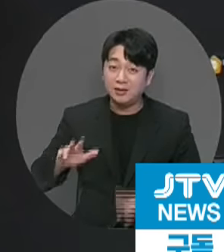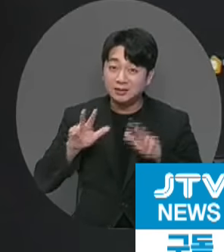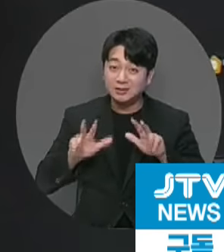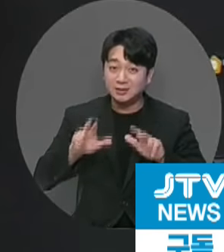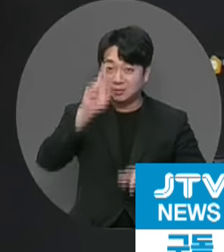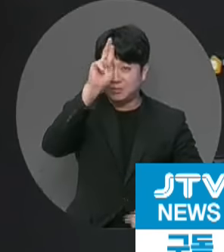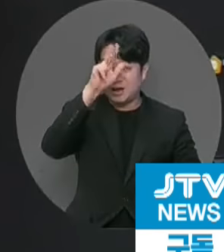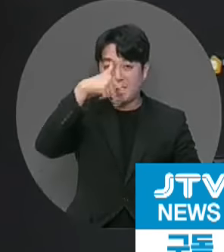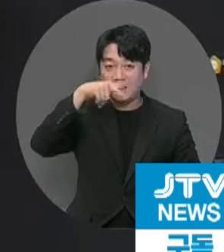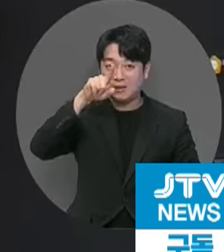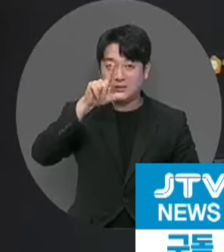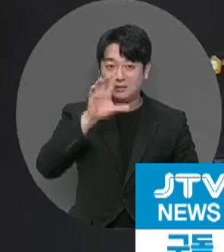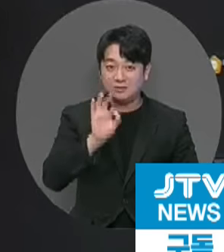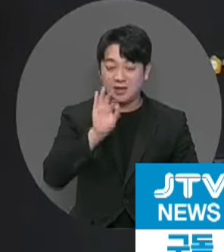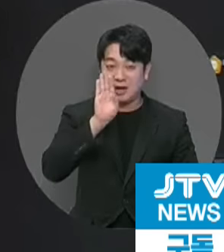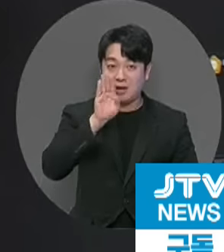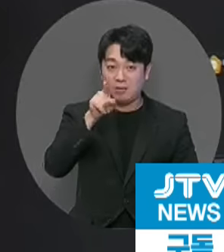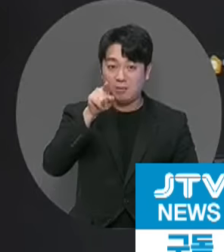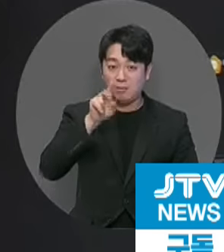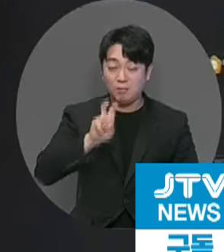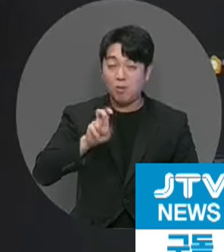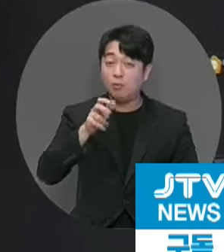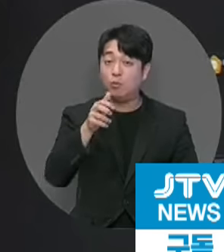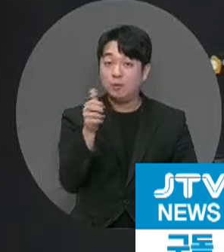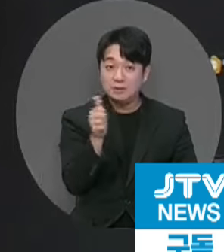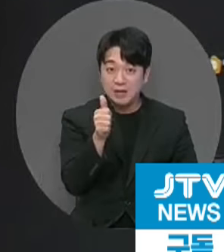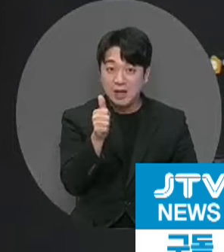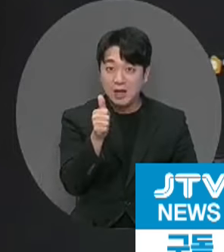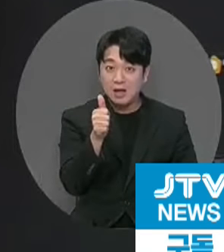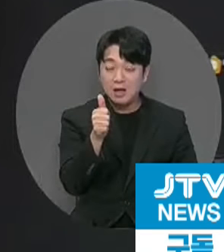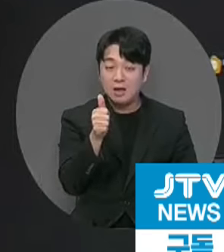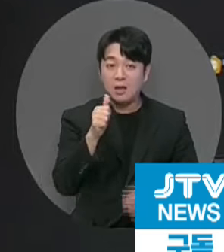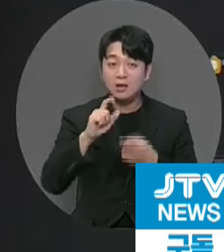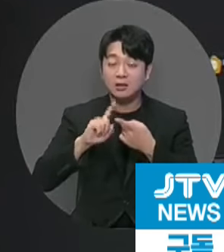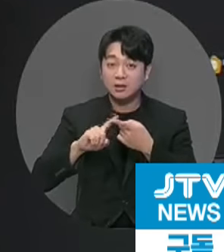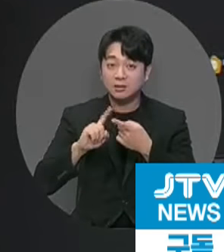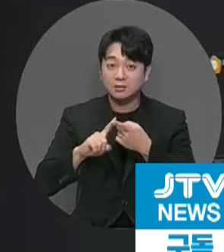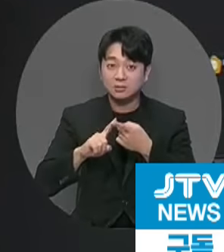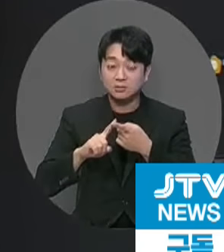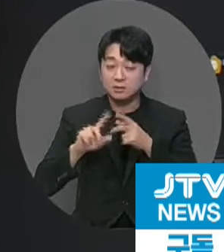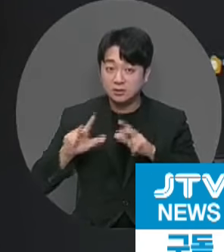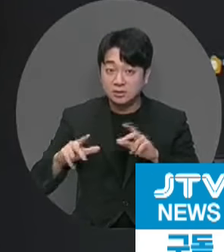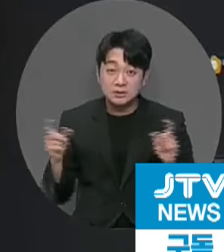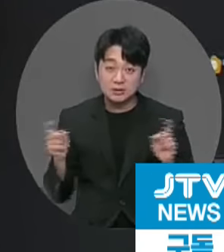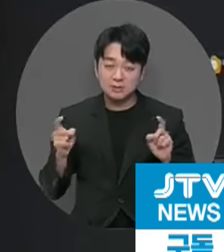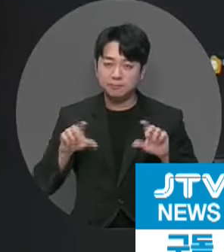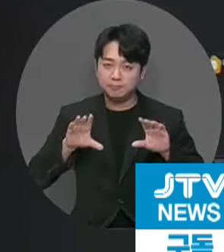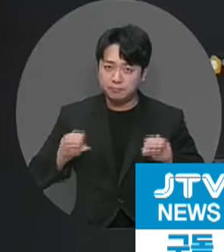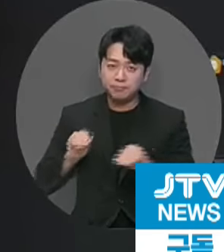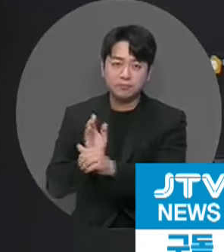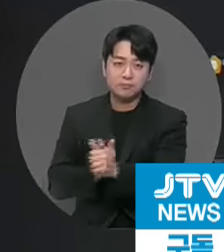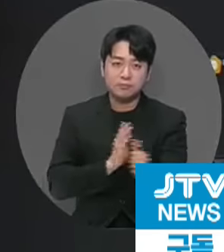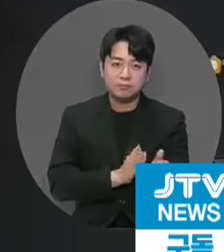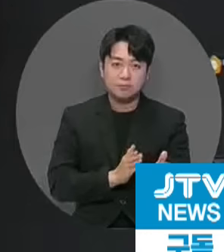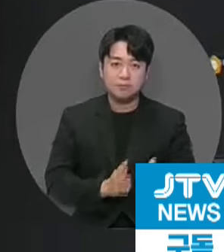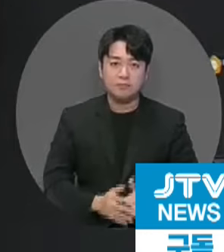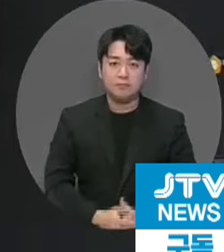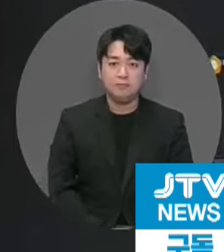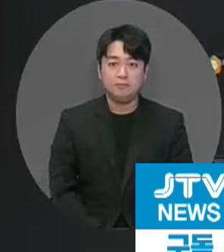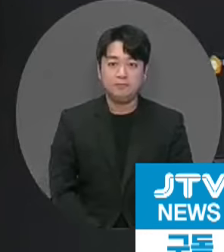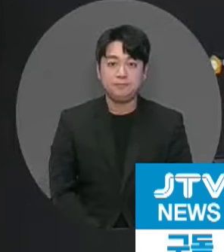위해서 여야 다 끌어들이고 지금 이런 거는 자제해 주십시오. 의원 여러분.